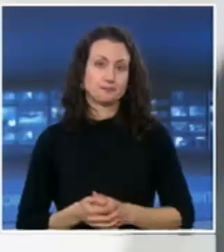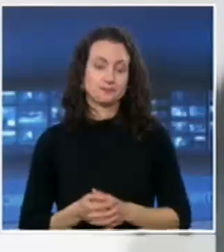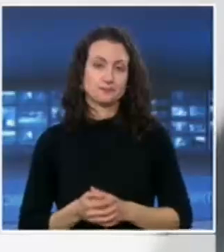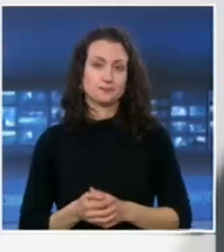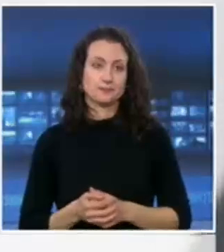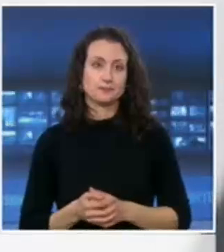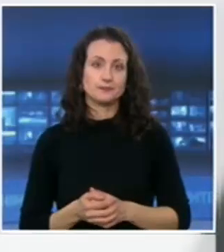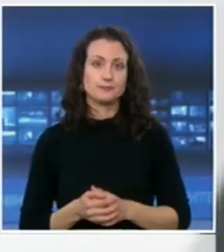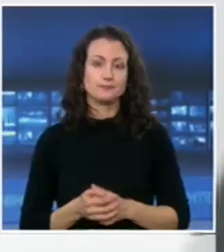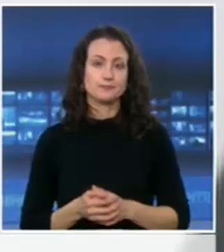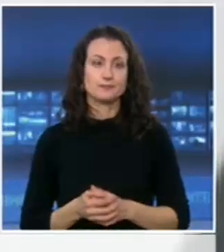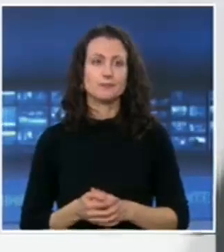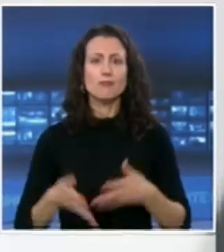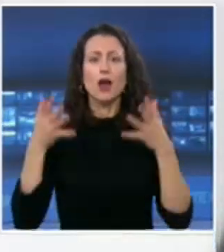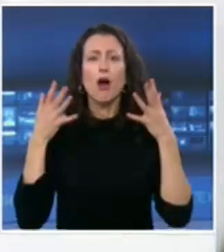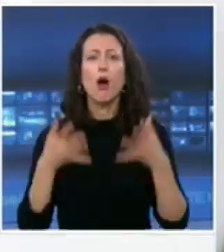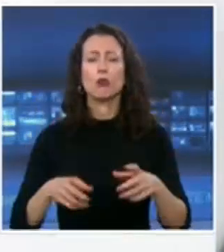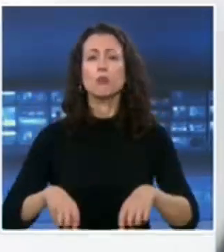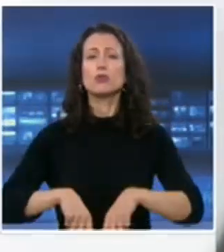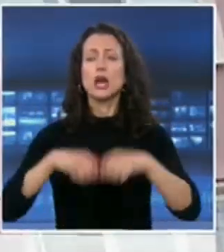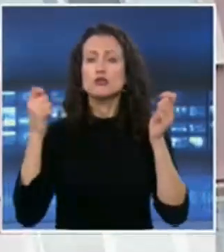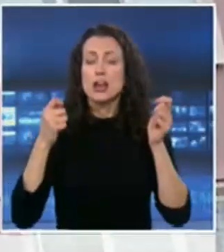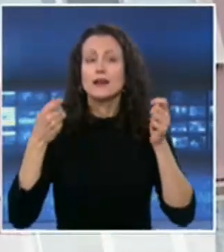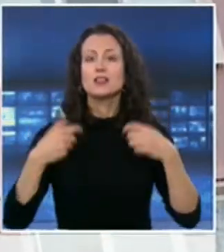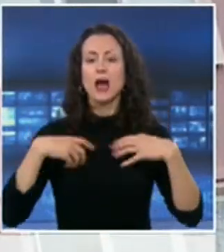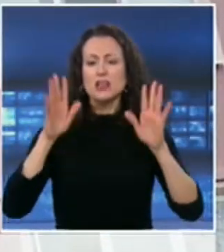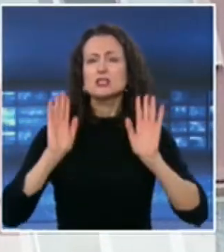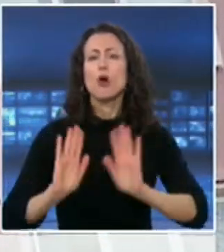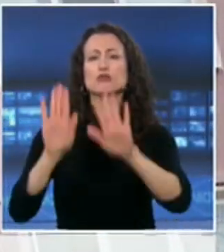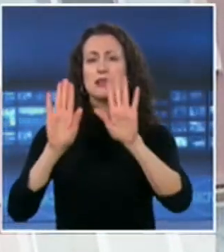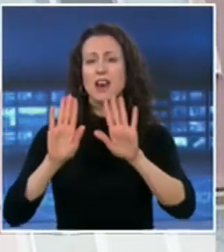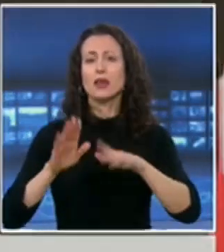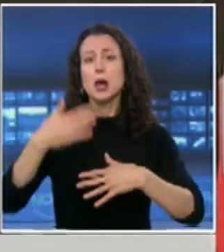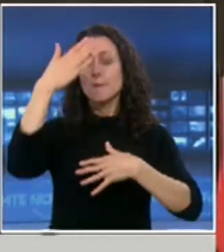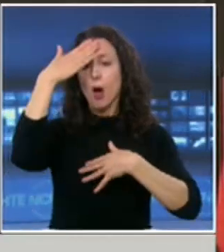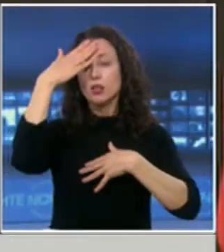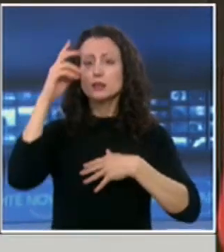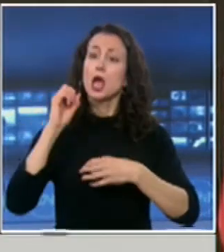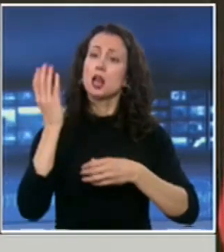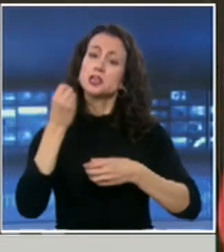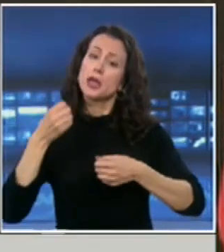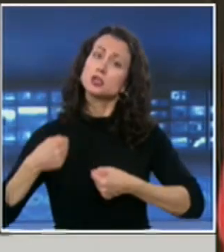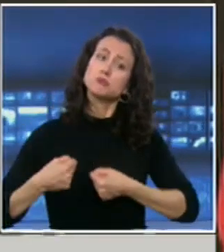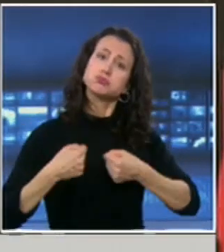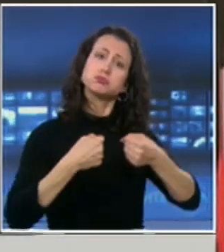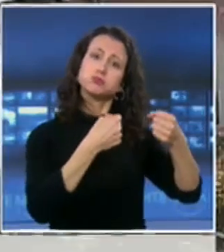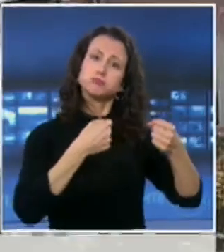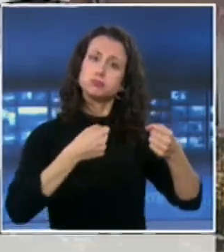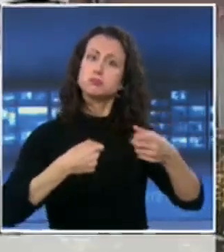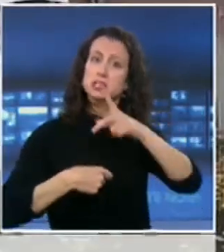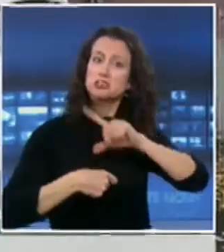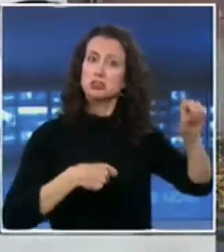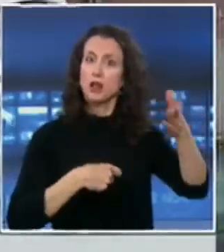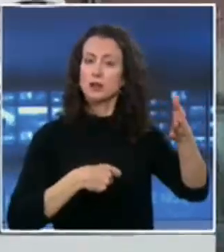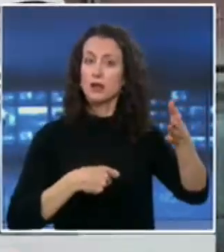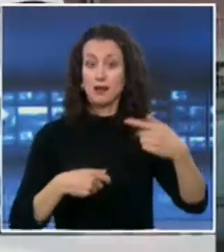Грубо нарушение е изоставянето на пациентите от линейката, смята регионалната здравна инспекция, която започна проверка по случая. Независимо, че